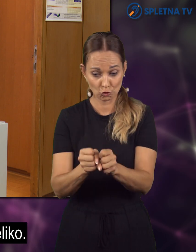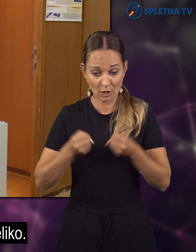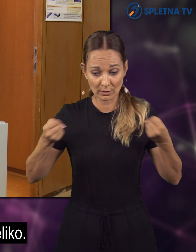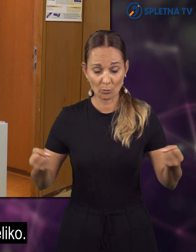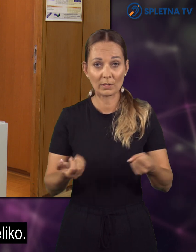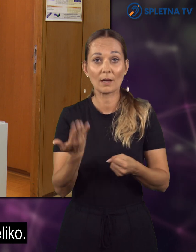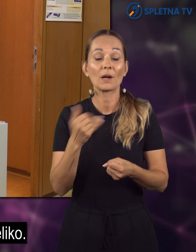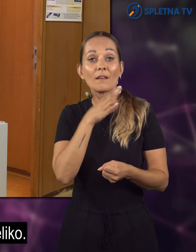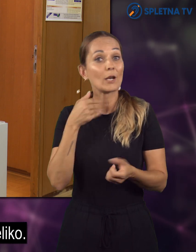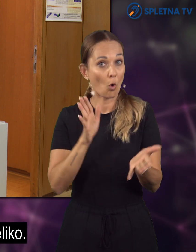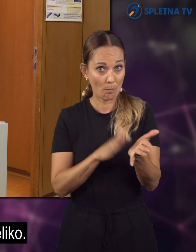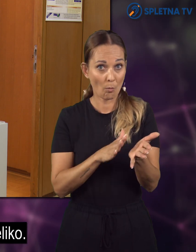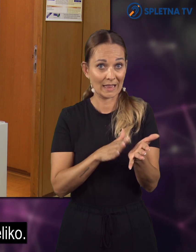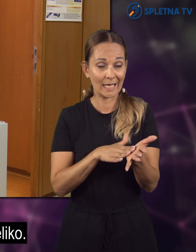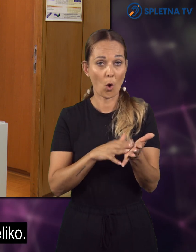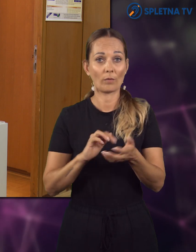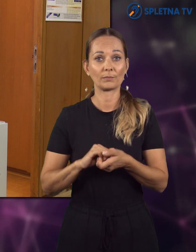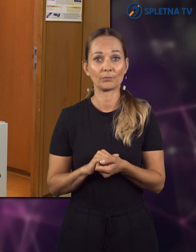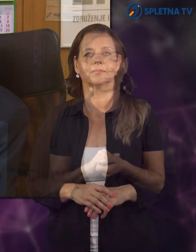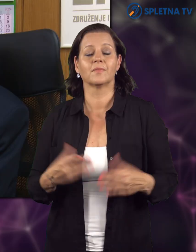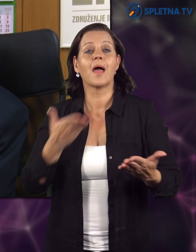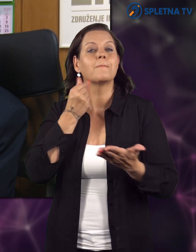tako naprej, jim je pomenil veliko.